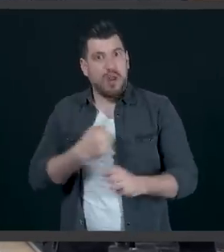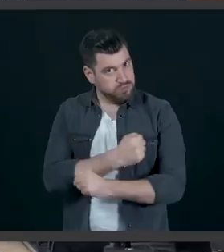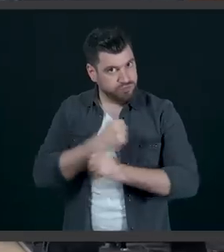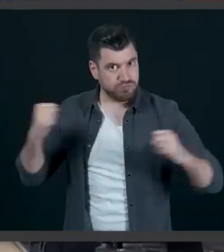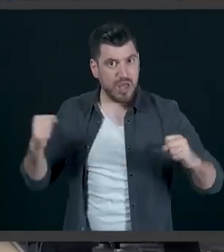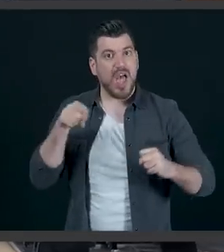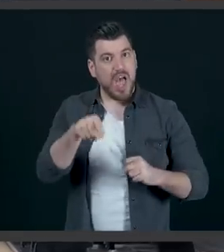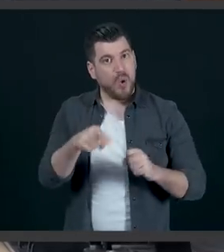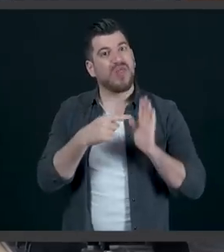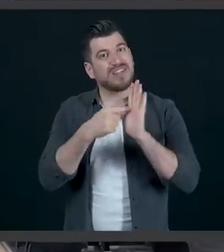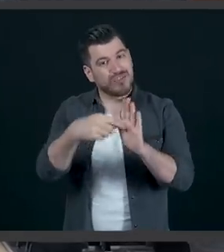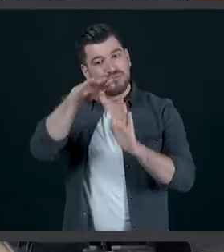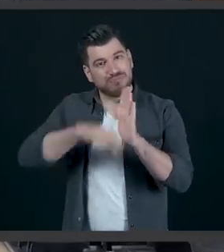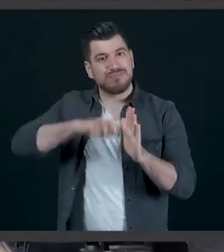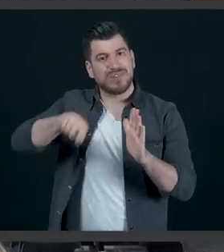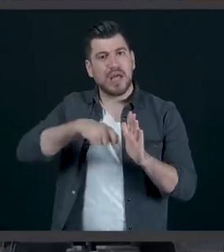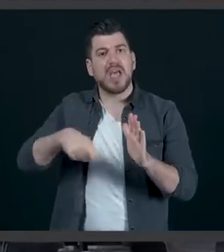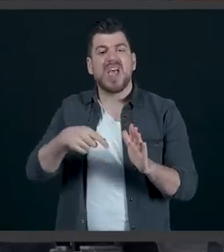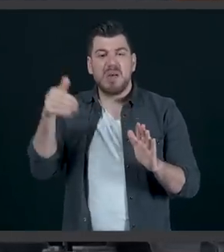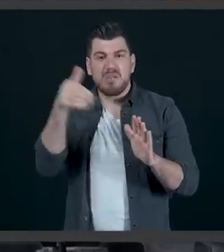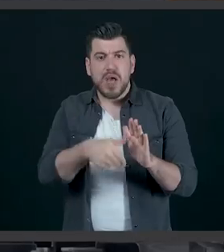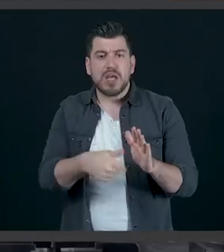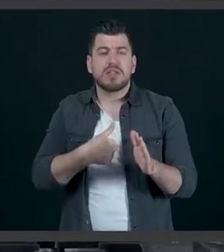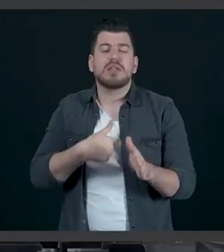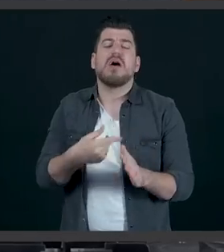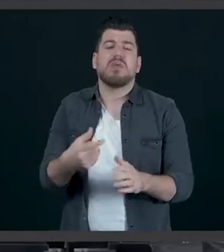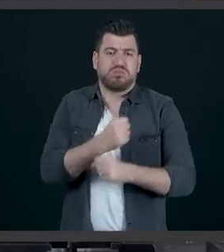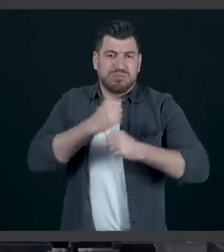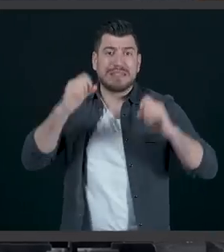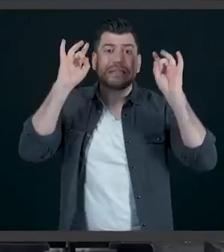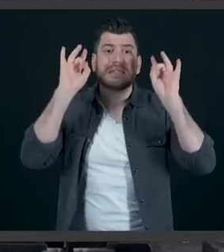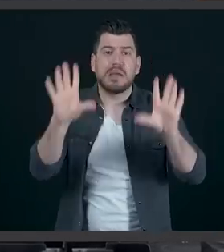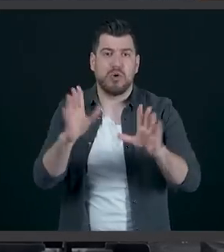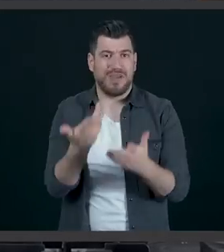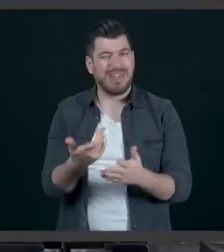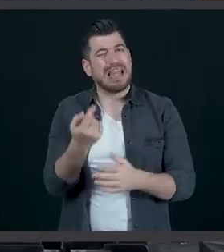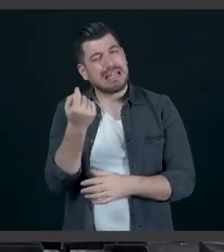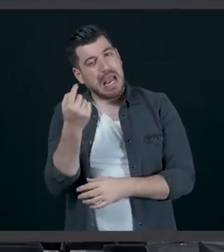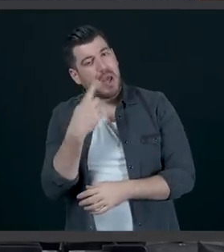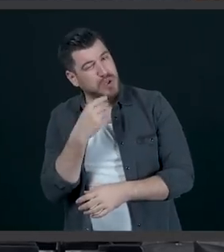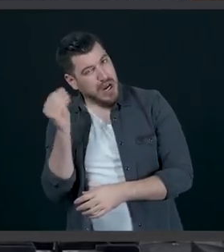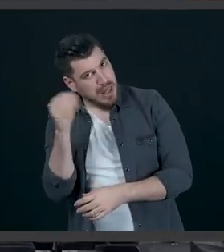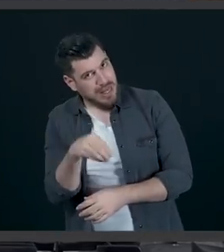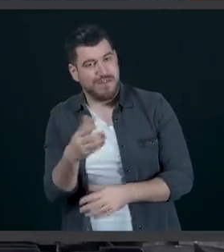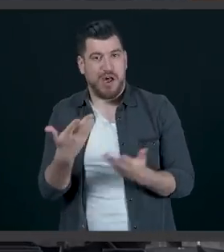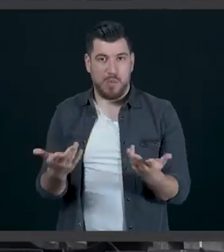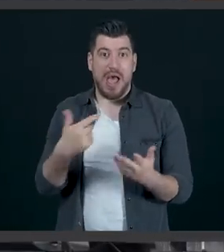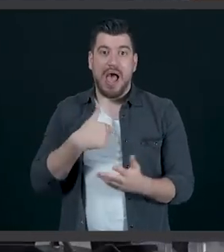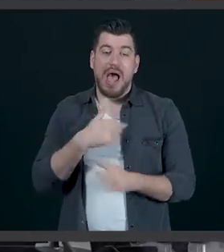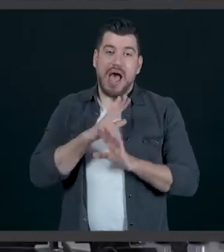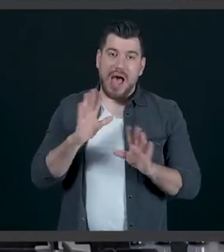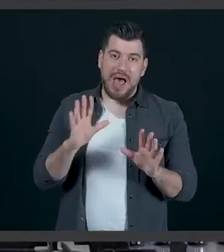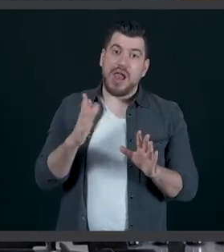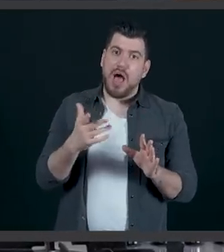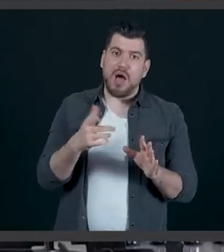δεν έχει ούτε ένα γραμμάριο ζάχαρη. Να προσθέσουμε μέσα στη συνταγή, γιατί η σοκολάτα που θα ρίξουμε μέσα έχει λίγο ζάχαρη, να μην λέμε ψέματα, να λέμε τα πράγματα πώς